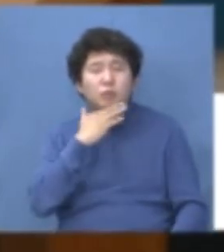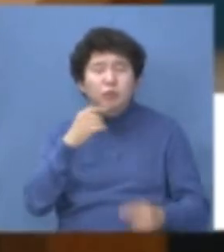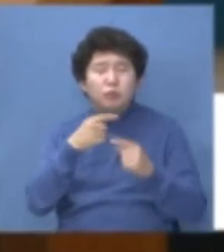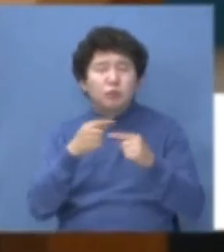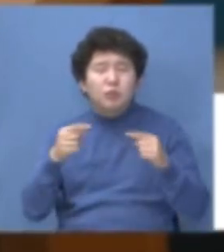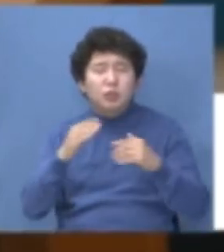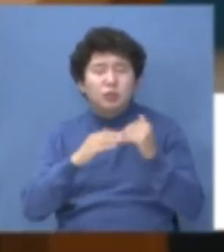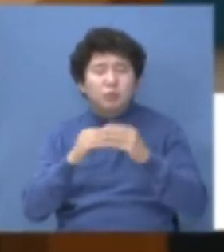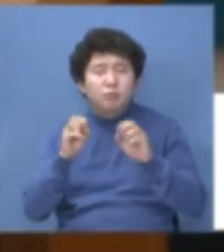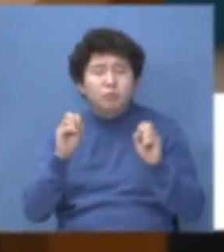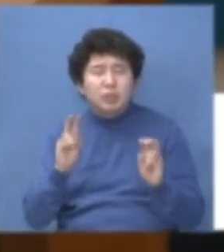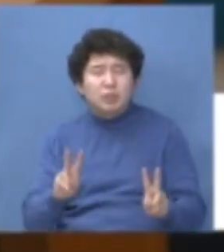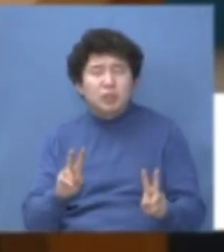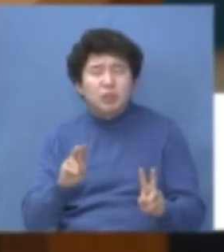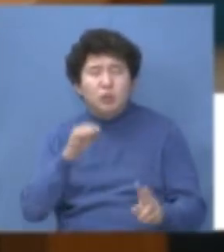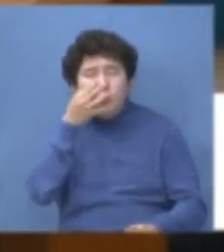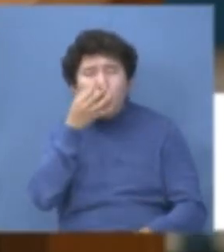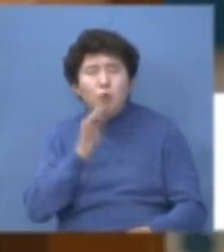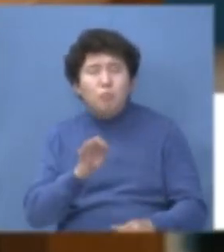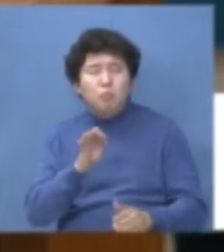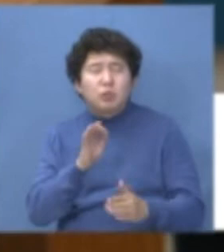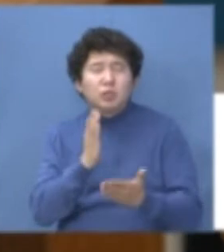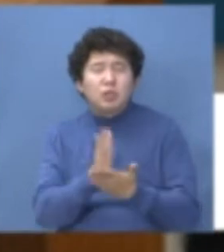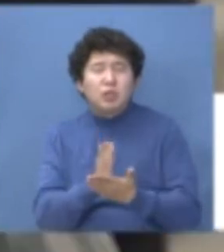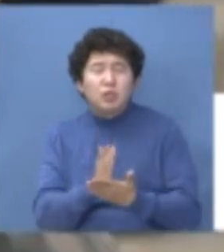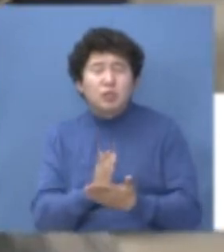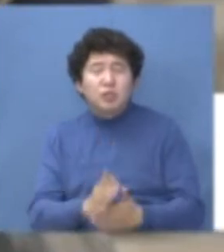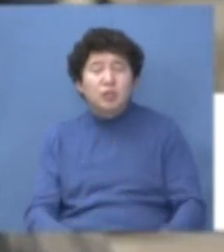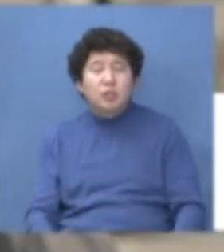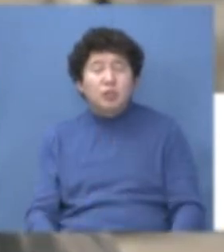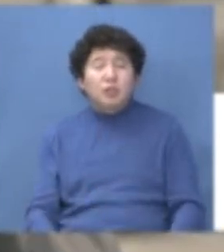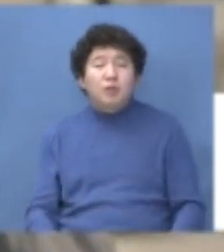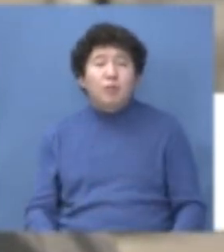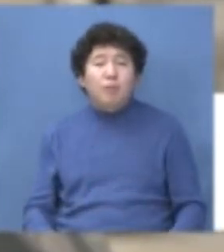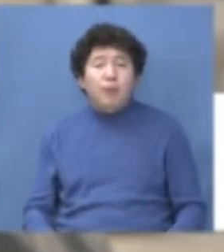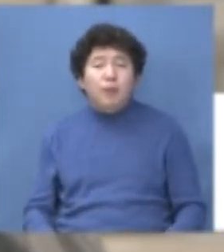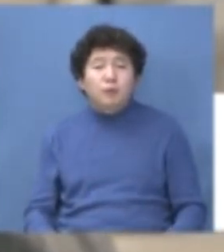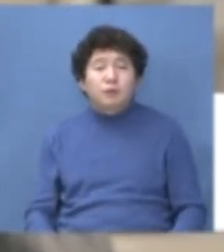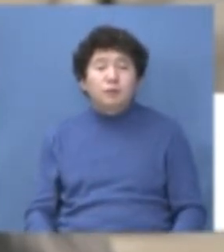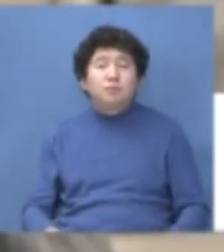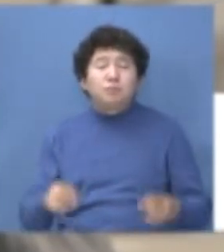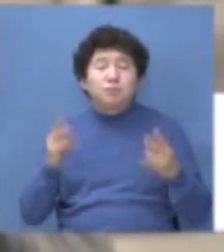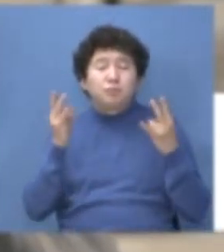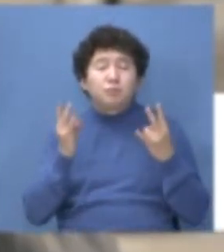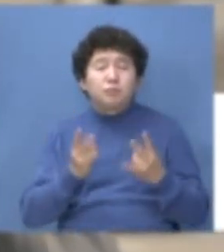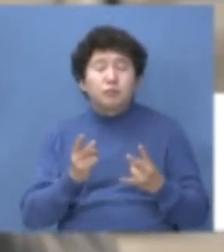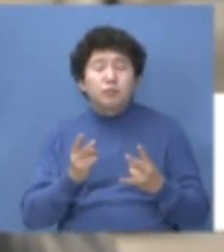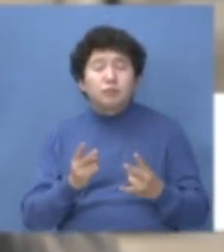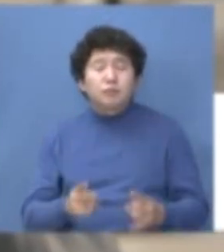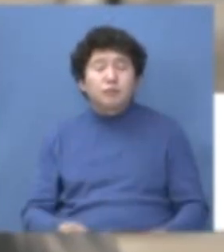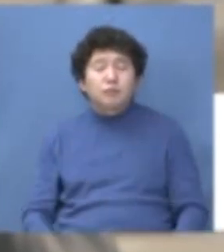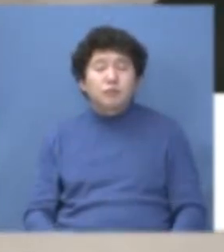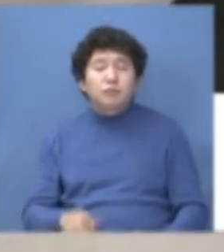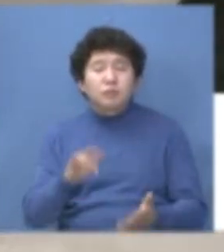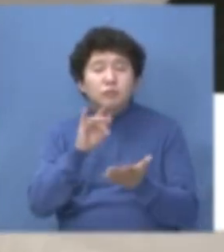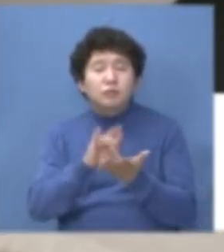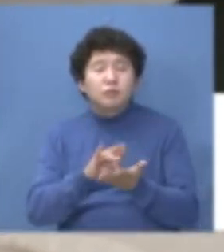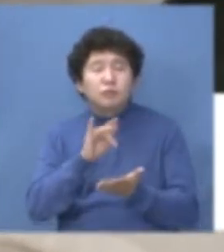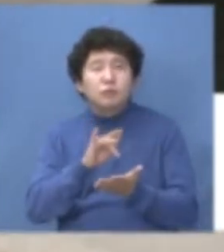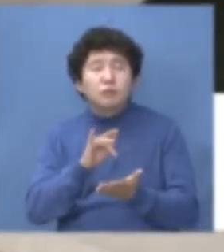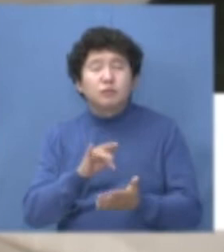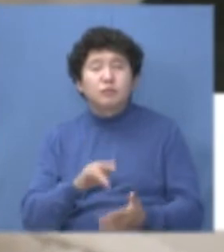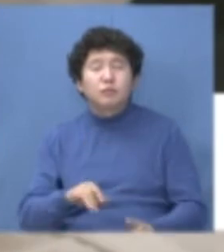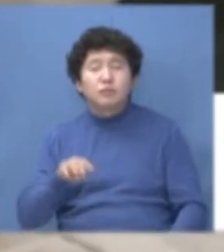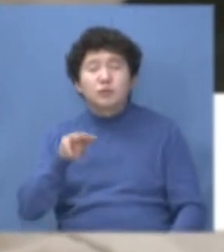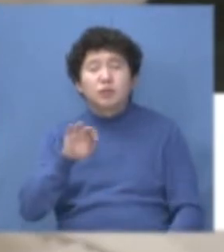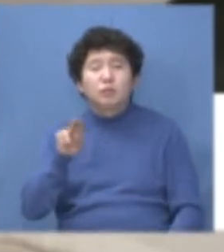кәсіби біліктілігінің жоғары болуы маңызды рөл атқарады. Сол арқылы балғындар қажетті дағдыларды бойына сіңіреді. Орталық қызметкерлері